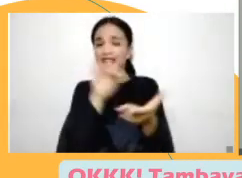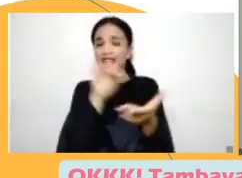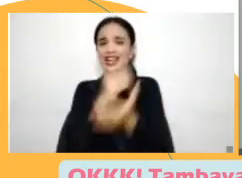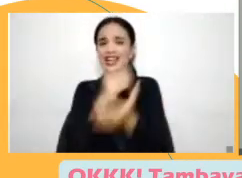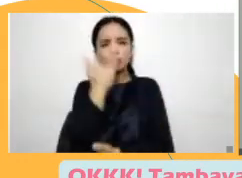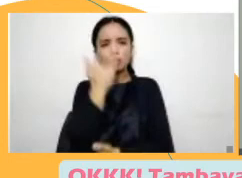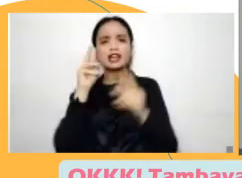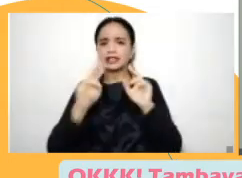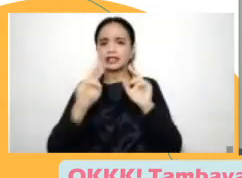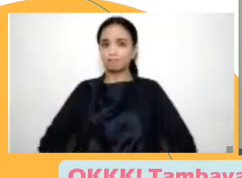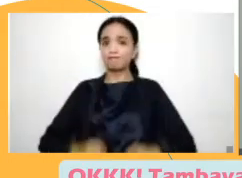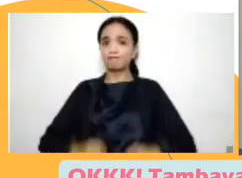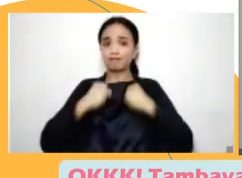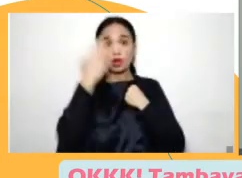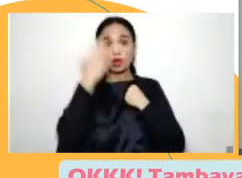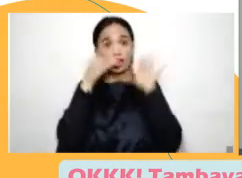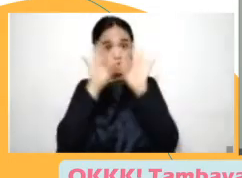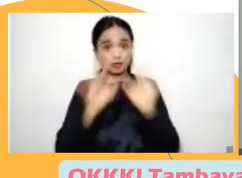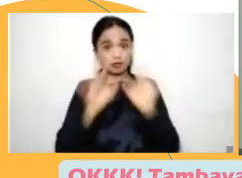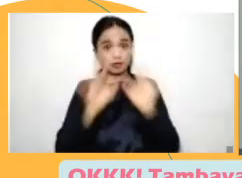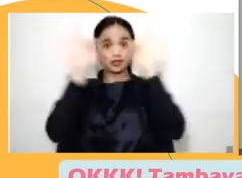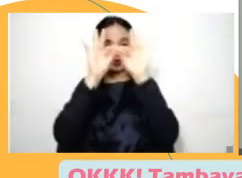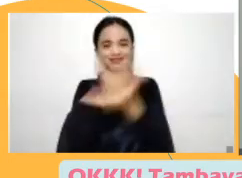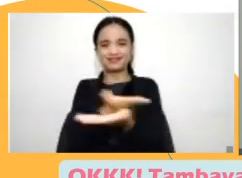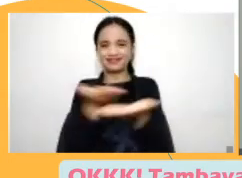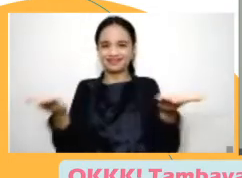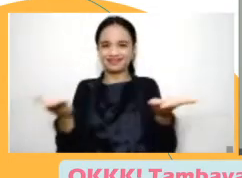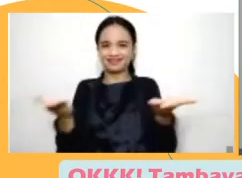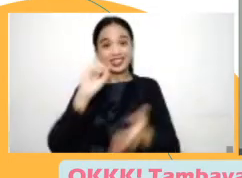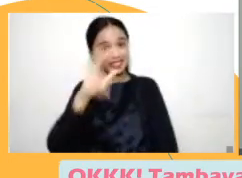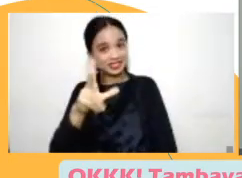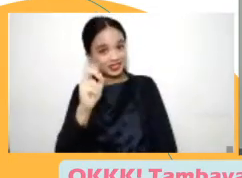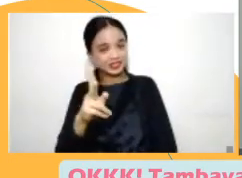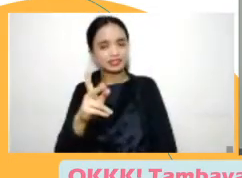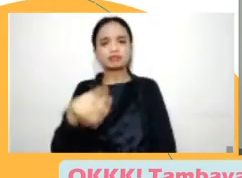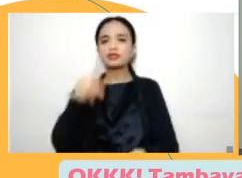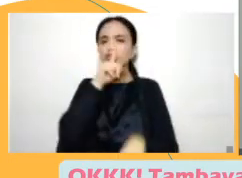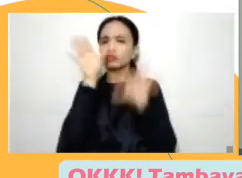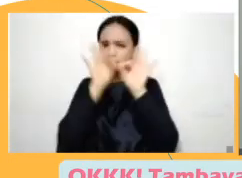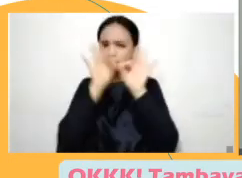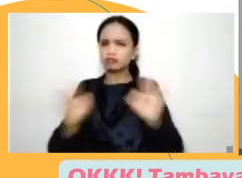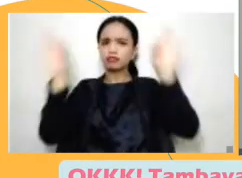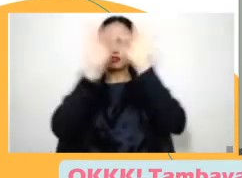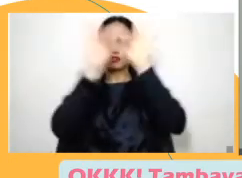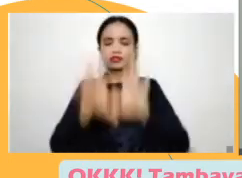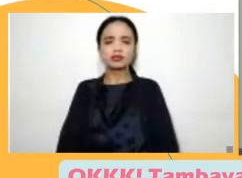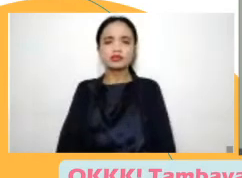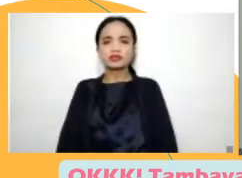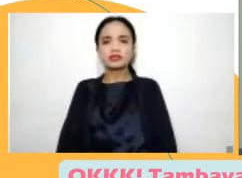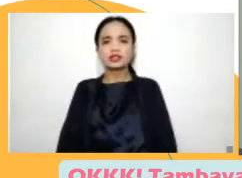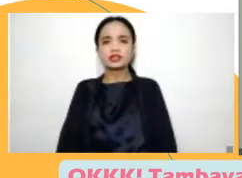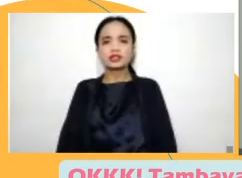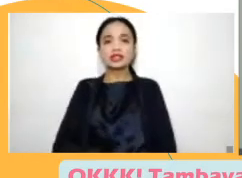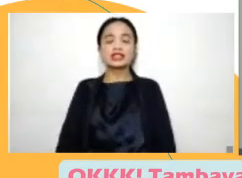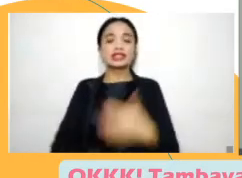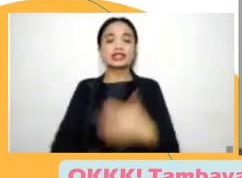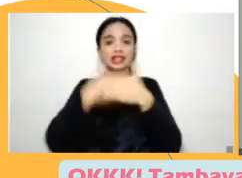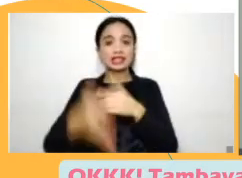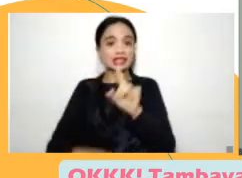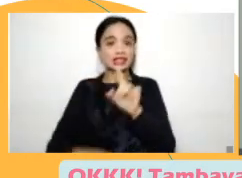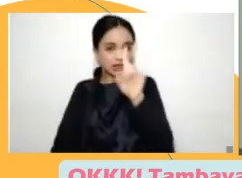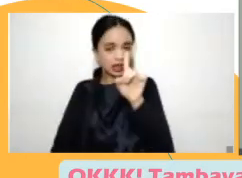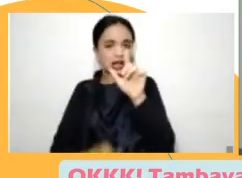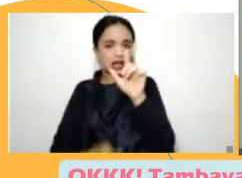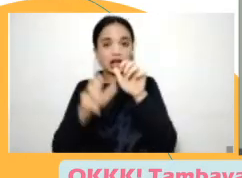bumangon dahil mahalaga ka, ka-Berks, ha? Mahalaga ka, katambayers. Okay? At ang isang bagay na makakatulong